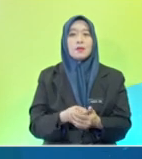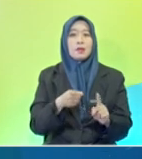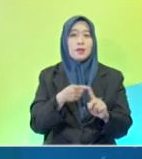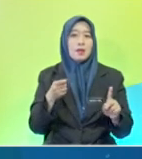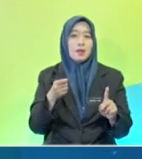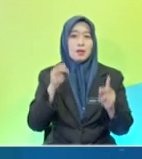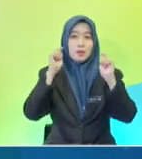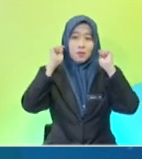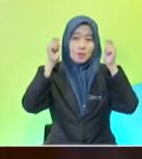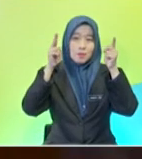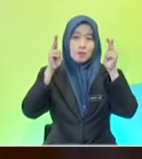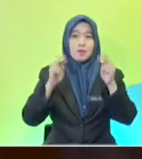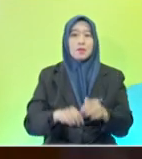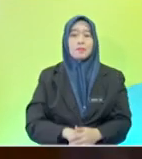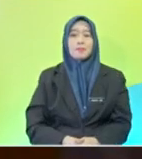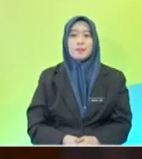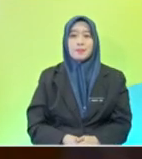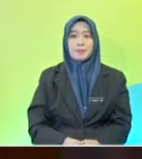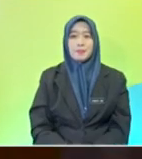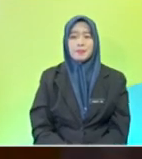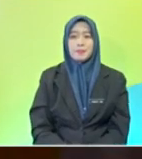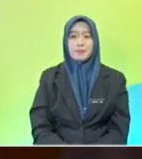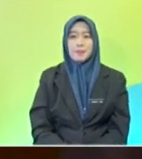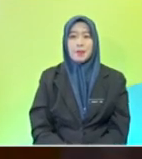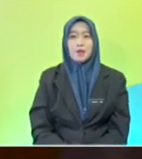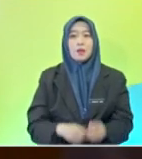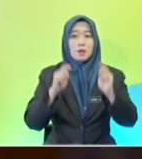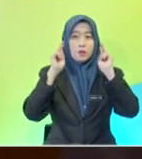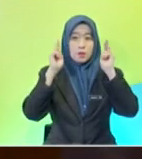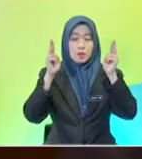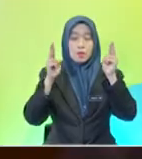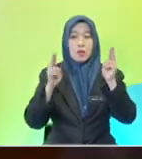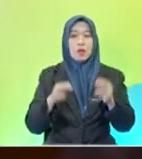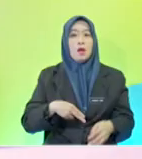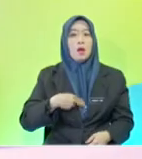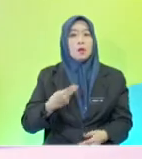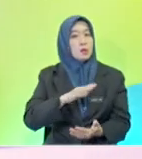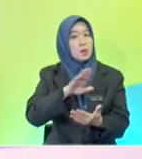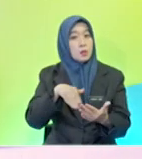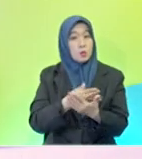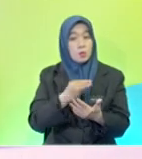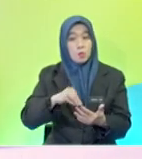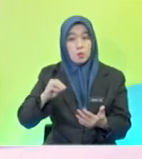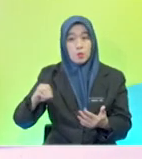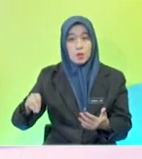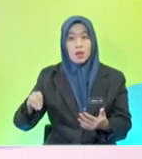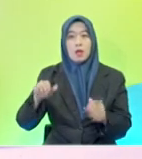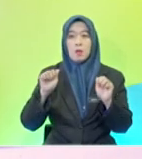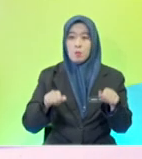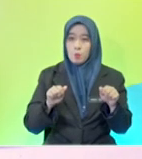Oh, banyak ni 1 token ni. Masya-Allah, itu dia. Ya, Ustazah harap semua murid yang berada pada hari ini